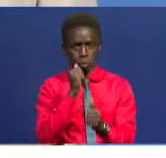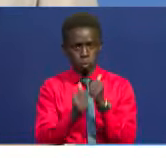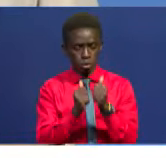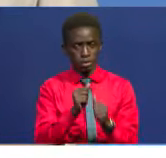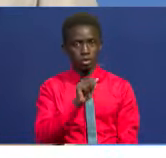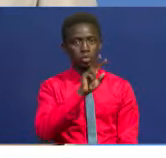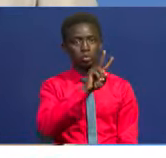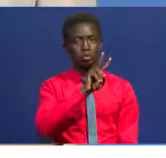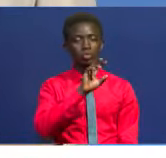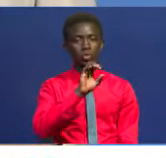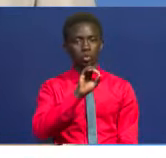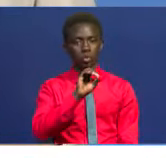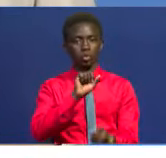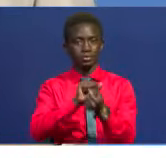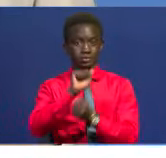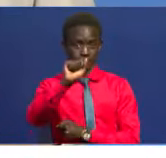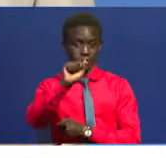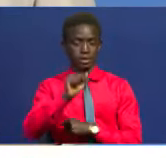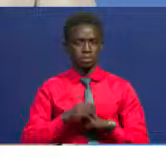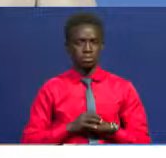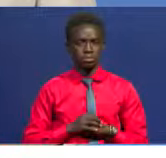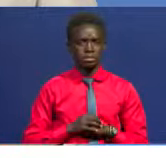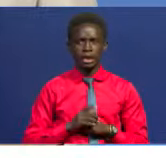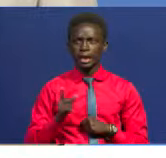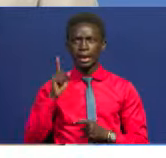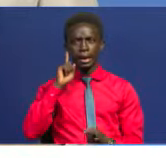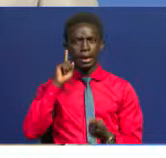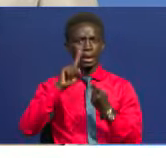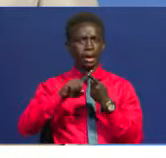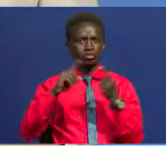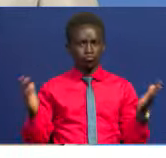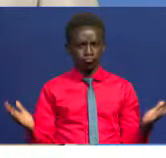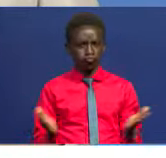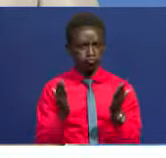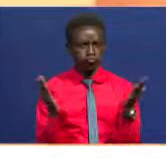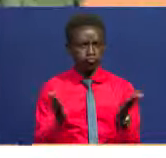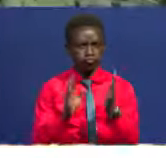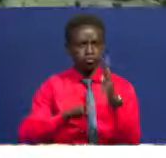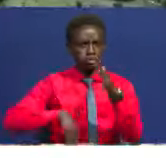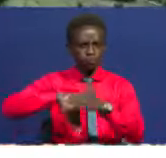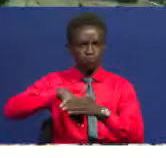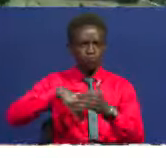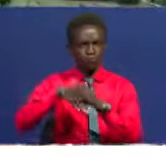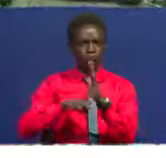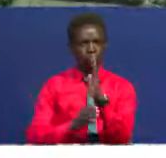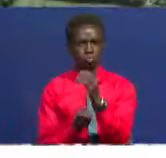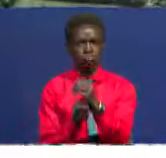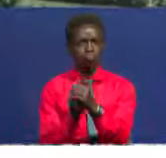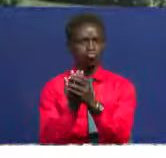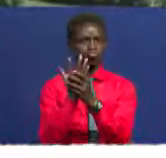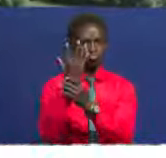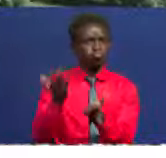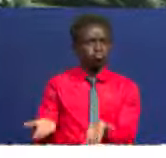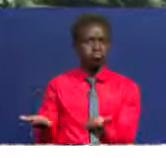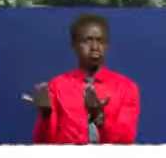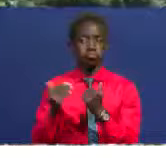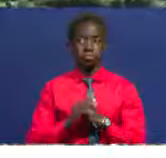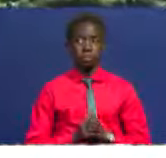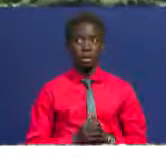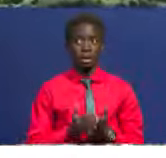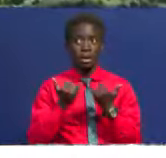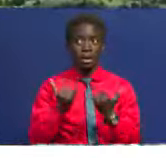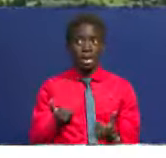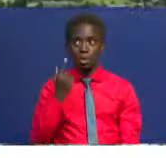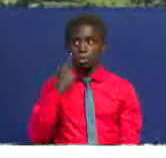2015 katika juhudi za kuinua maendeleo ya soka nchini. Mageuzi hayo yameonekana